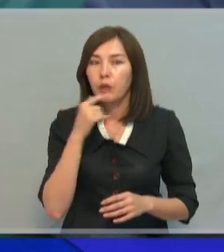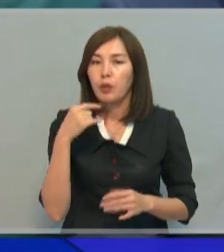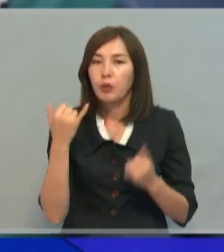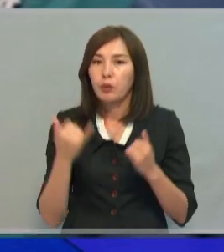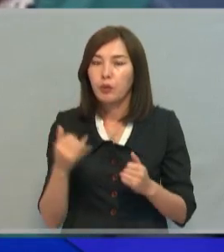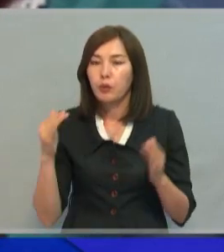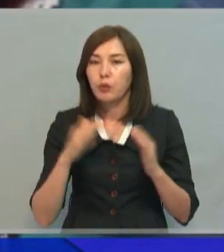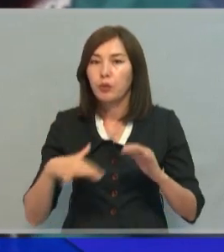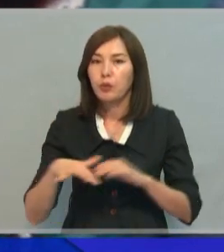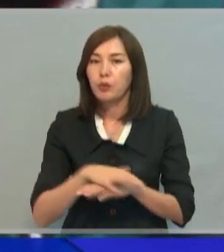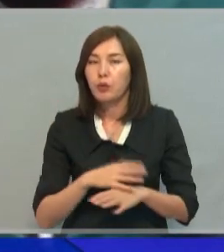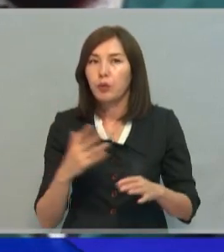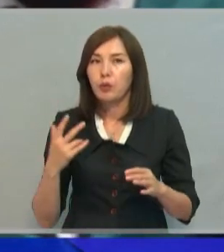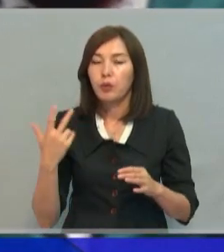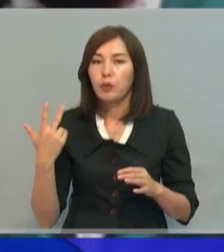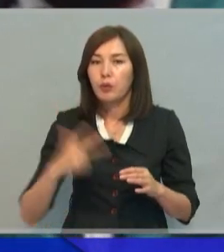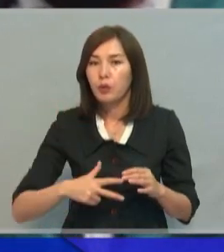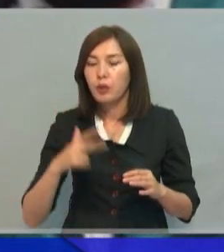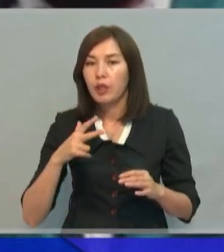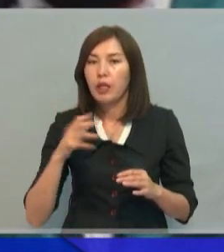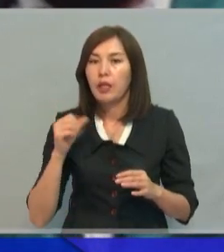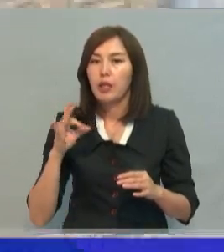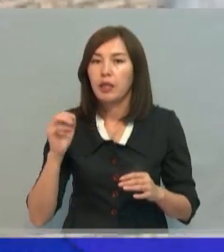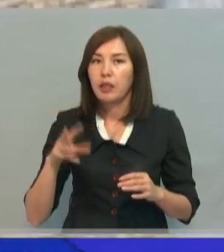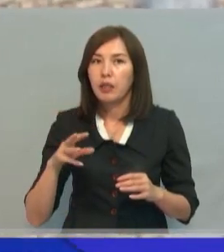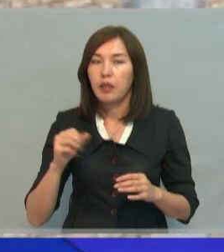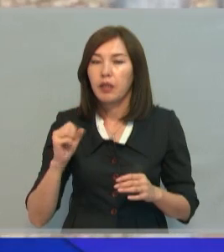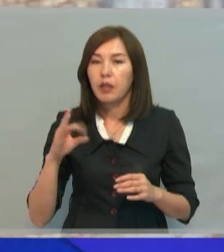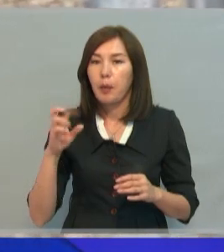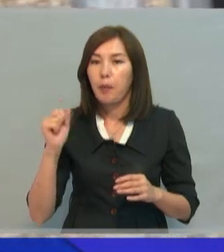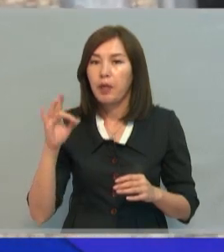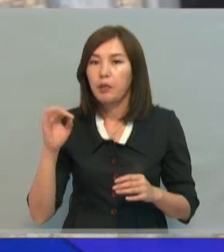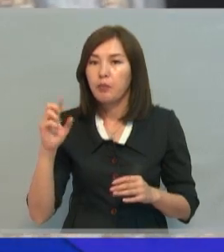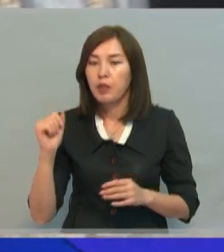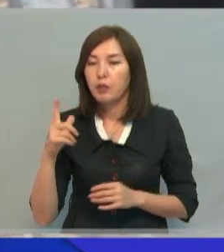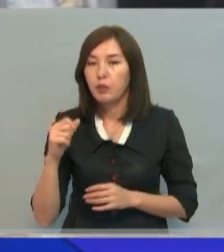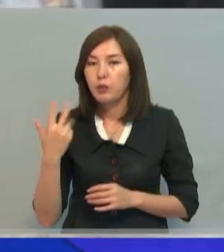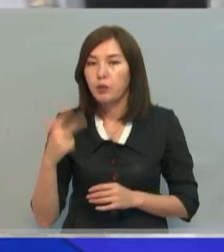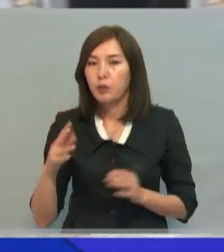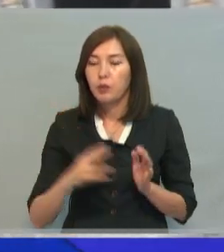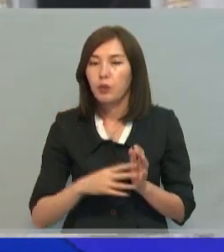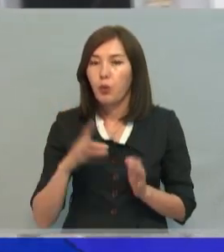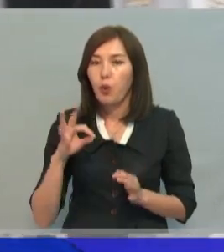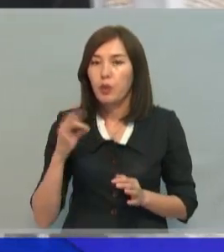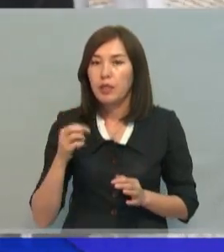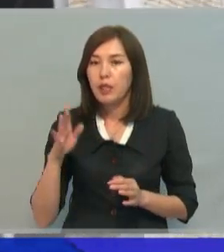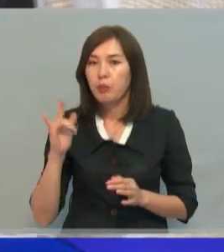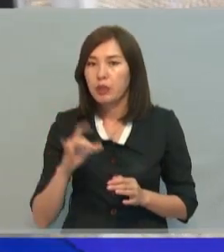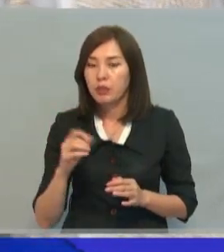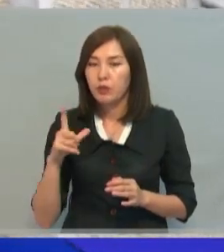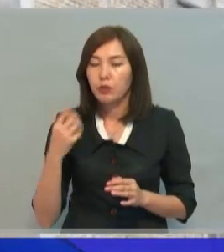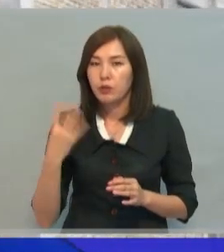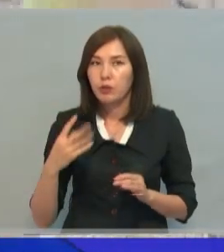кетсек, бүгінде тұрғын алапқа нөмір 30 Сайрам Ақпар базар, нөмір 139 Сайрам Ордабасы,